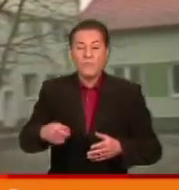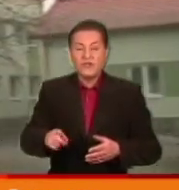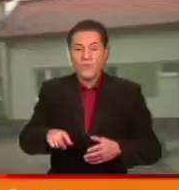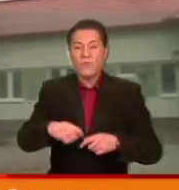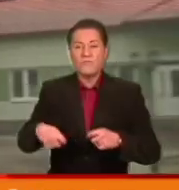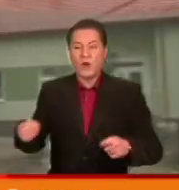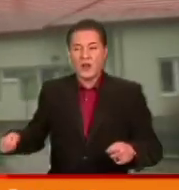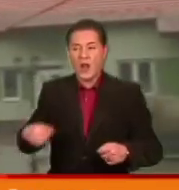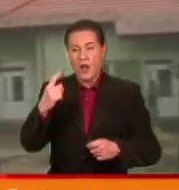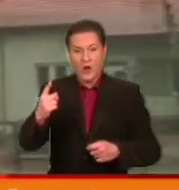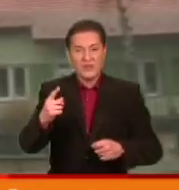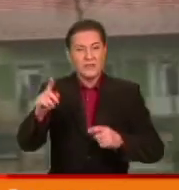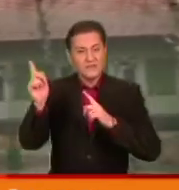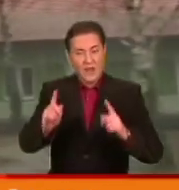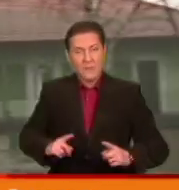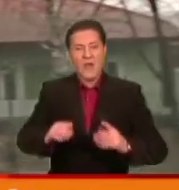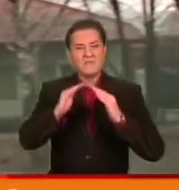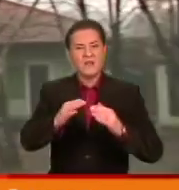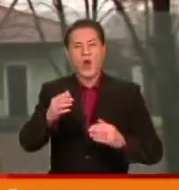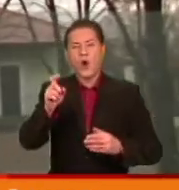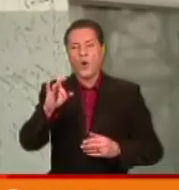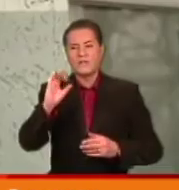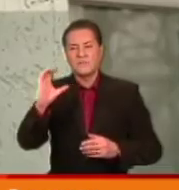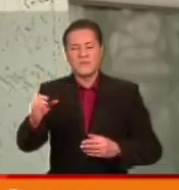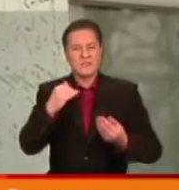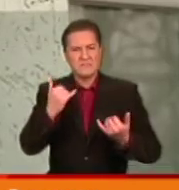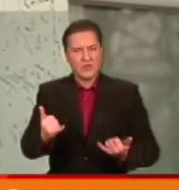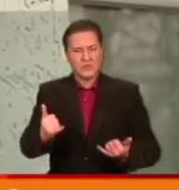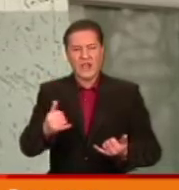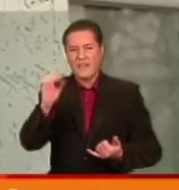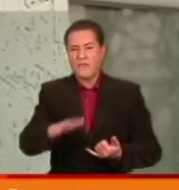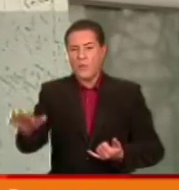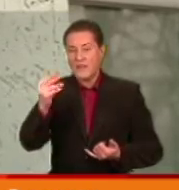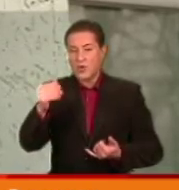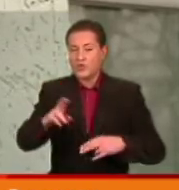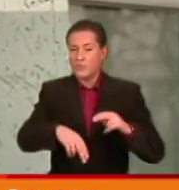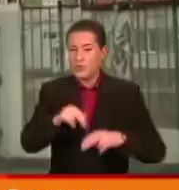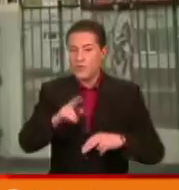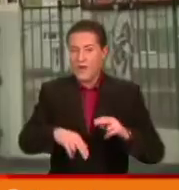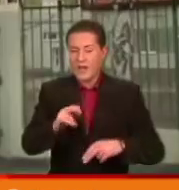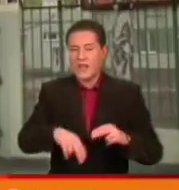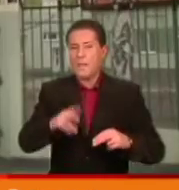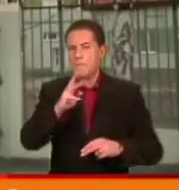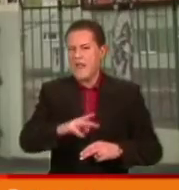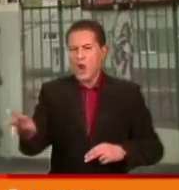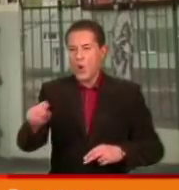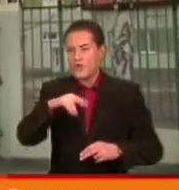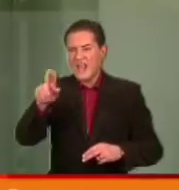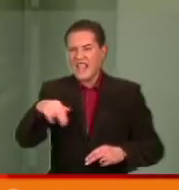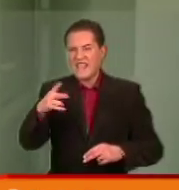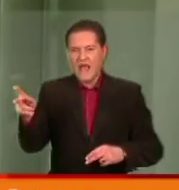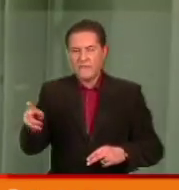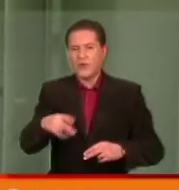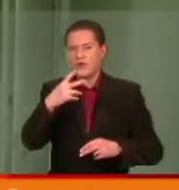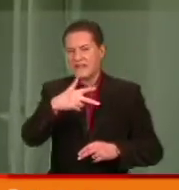один хоспіс. Зате найсучасніший в Україні. Його побудували на європейські кошти – за понад 1 мільйон євро. 3 поверхи,